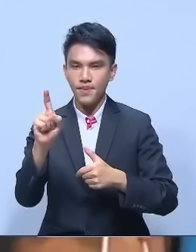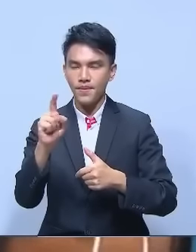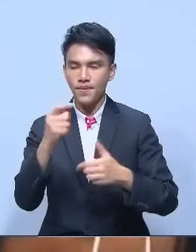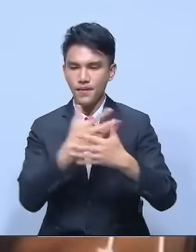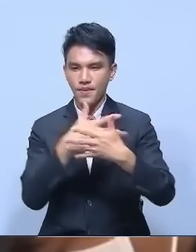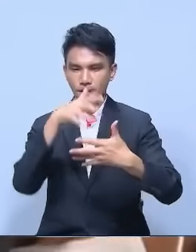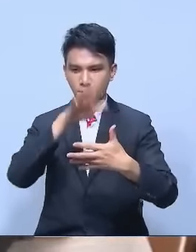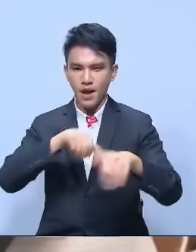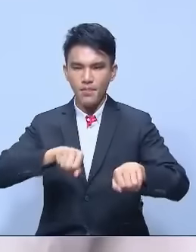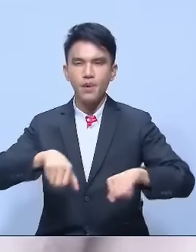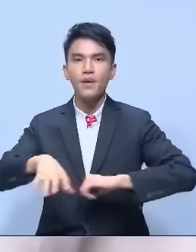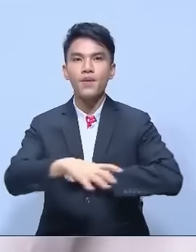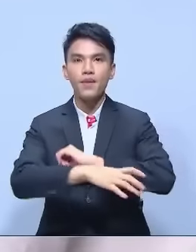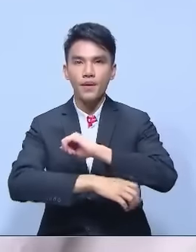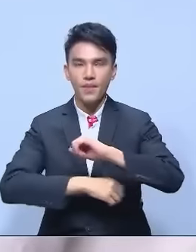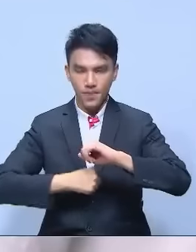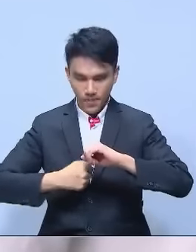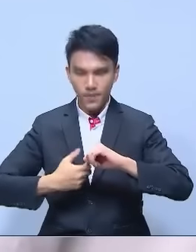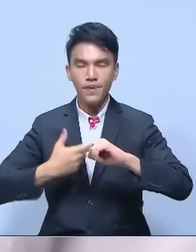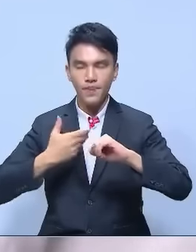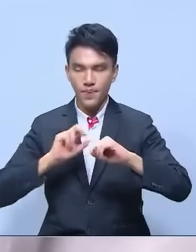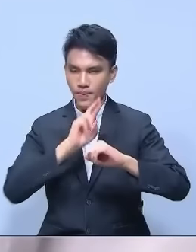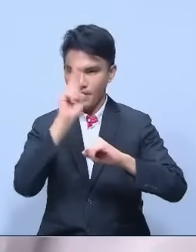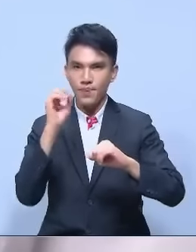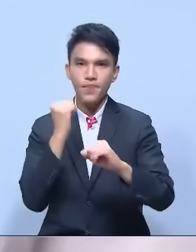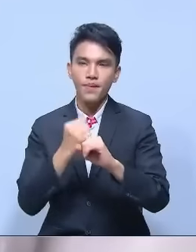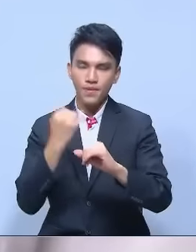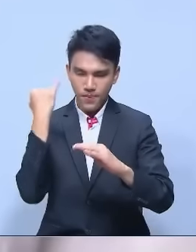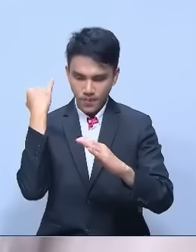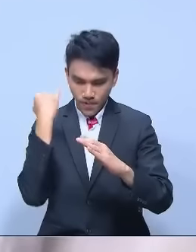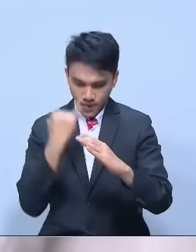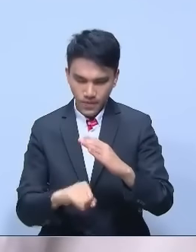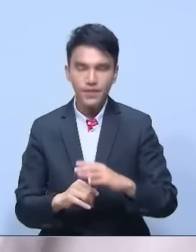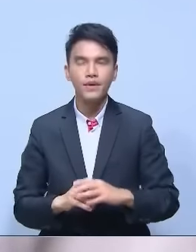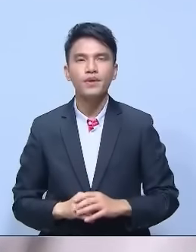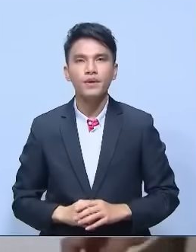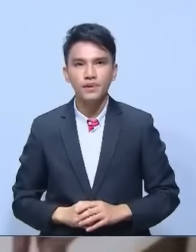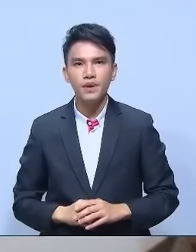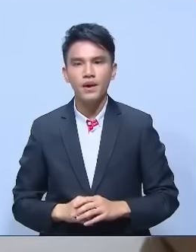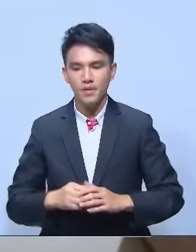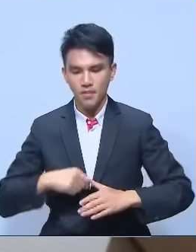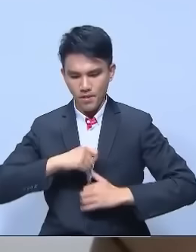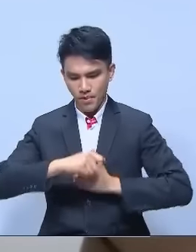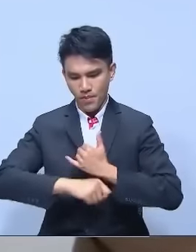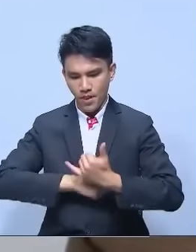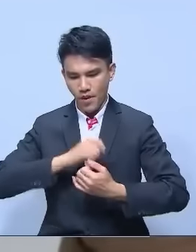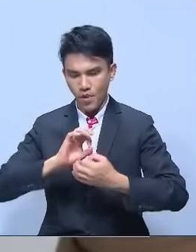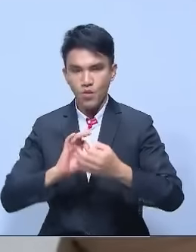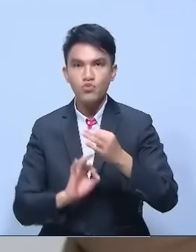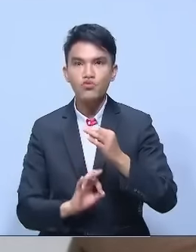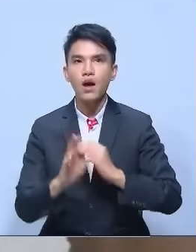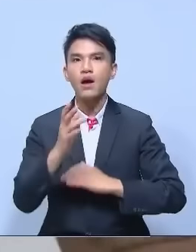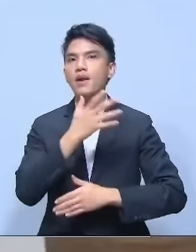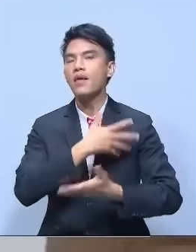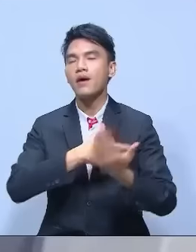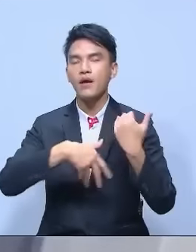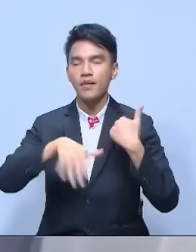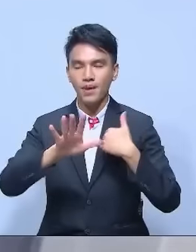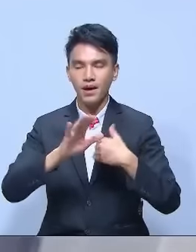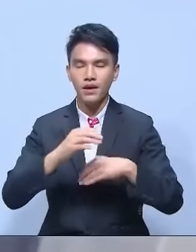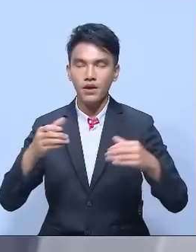ไปขโมยรถจักรยานยนต์เพื่อมาใช้ก่อเหตุจากนั้นผู้ต้องสงสัยก็ใช้ผ้านวมห่อร่างและจุดไฟเผาแล้วหลบหนีไปซึ่ง